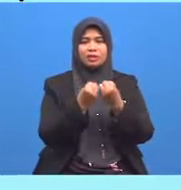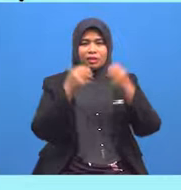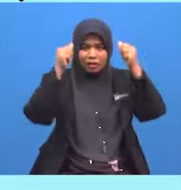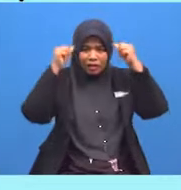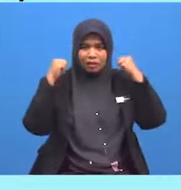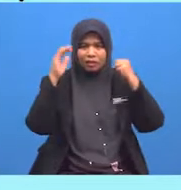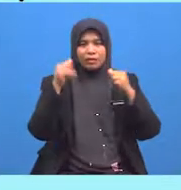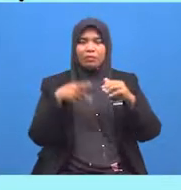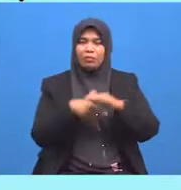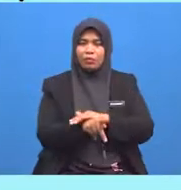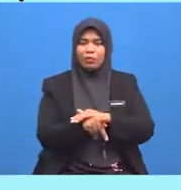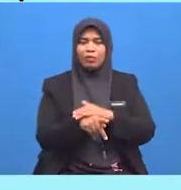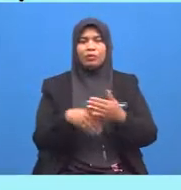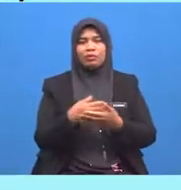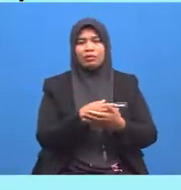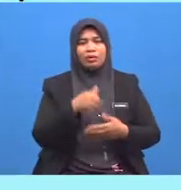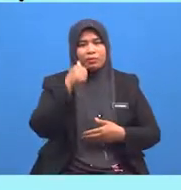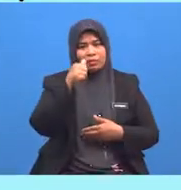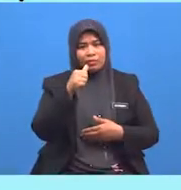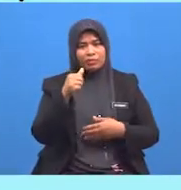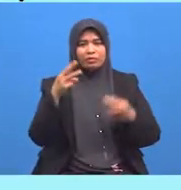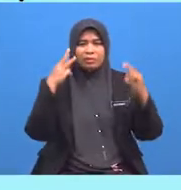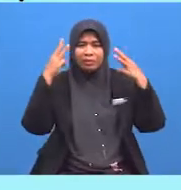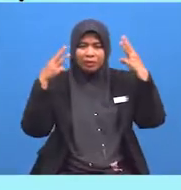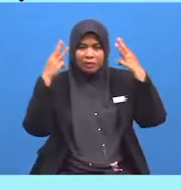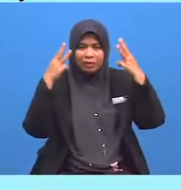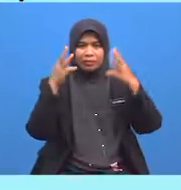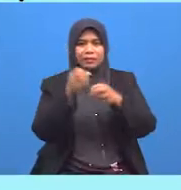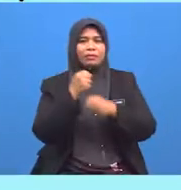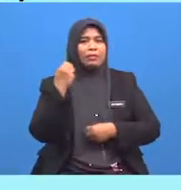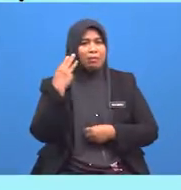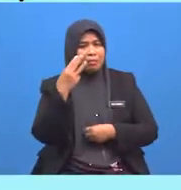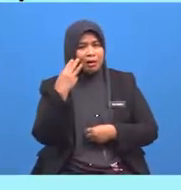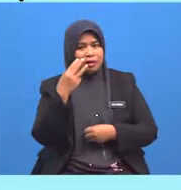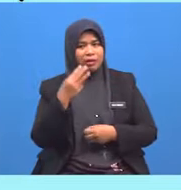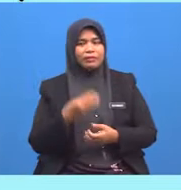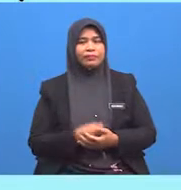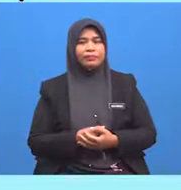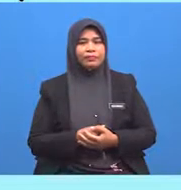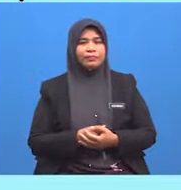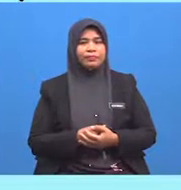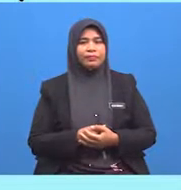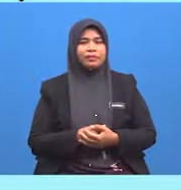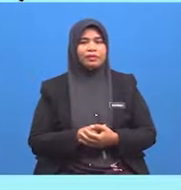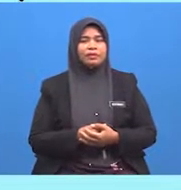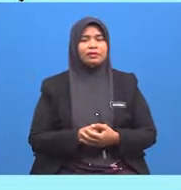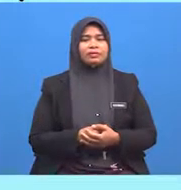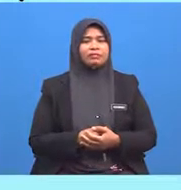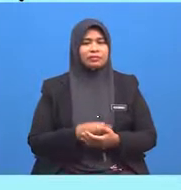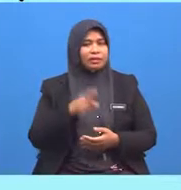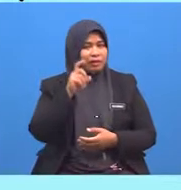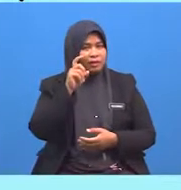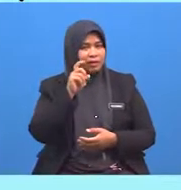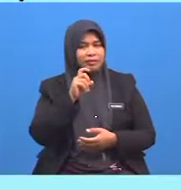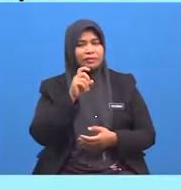perempuan bimbang akan mendapat malu dan dikecam dengan kelaparan di kemudian hari kasihan kan dengan